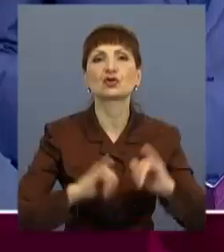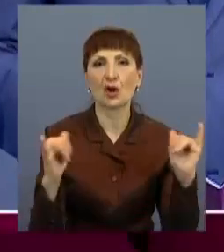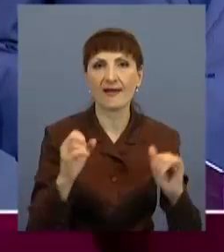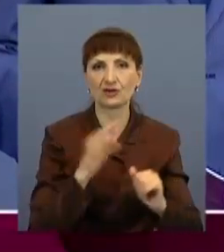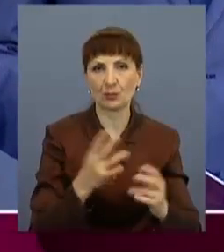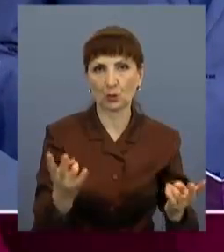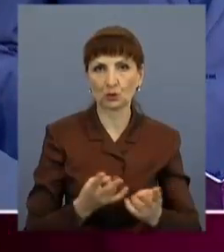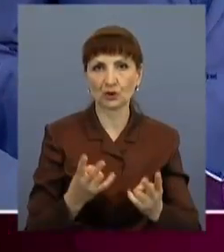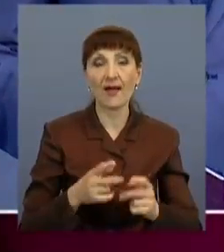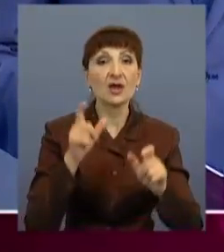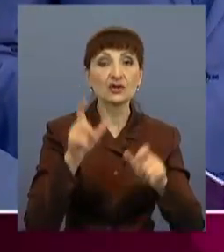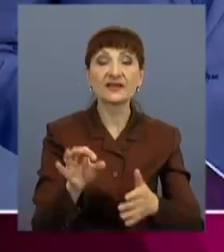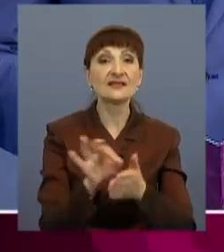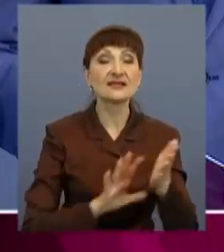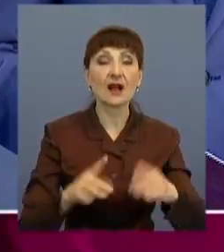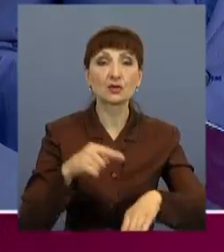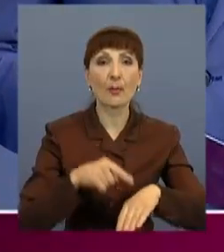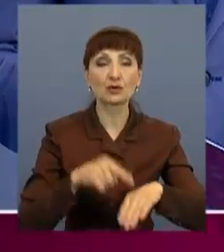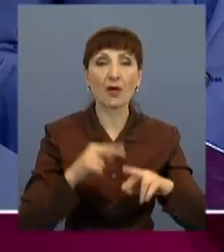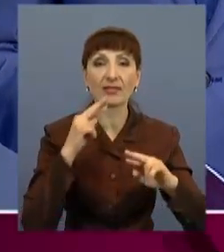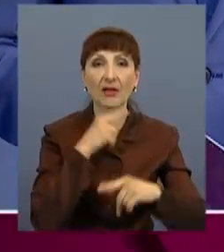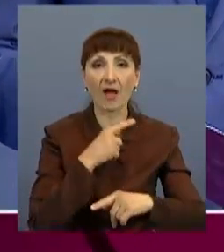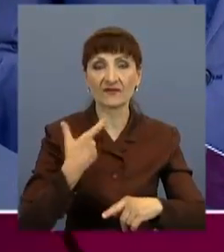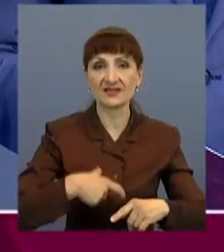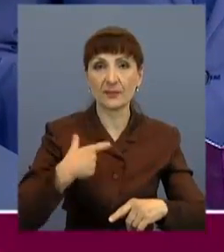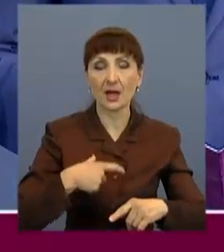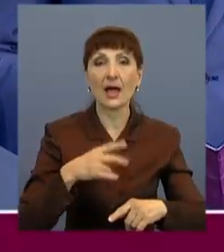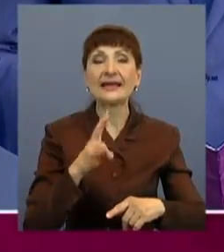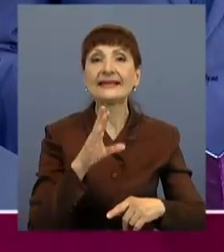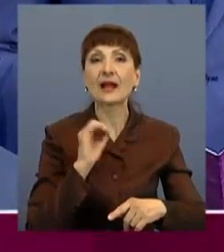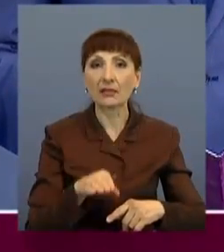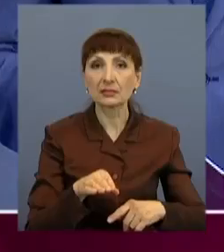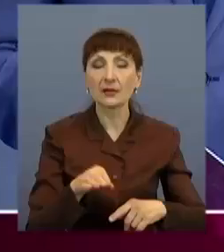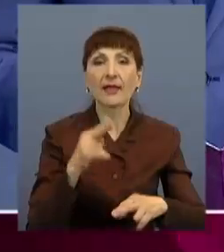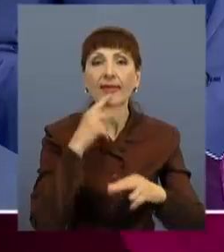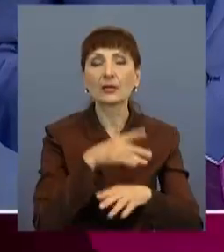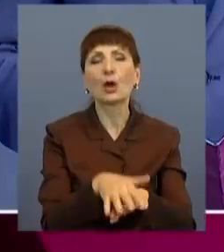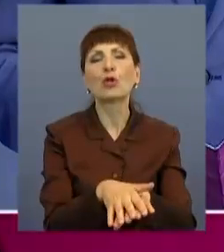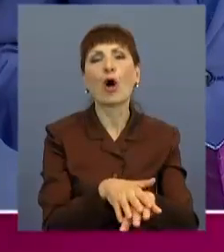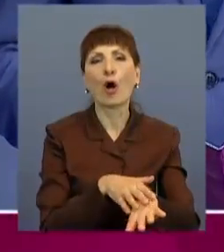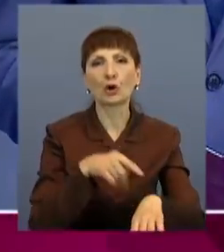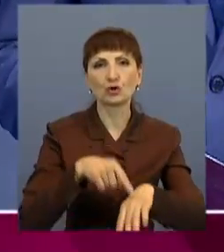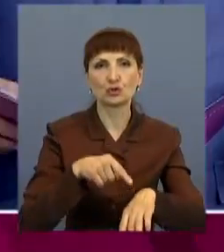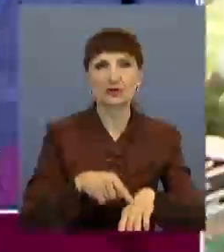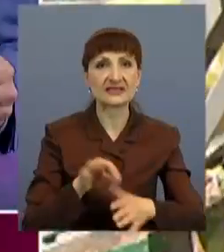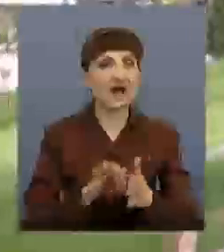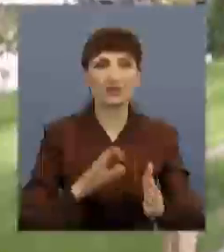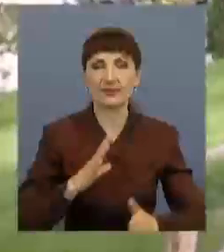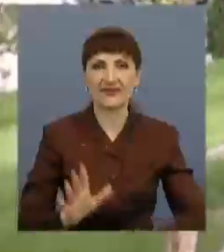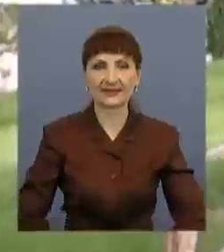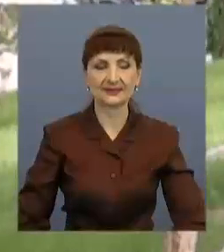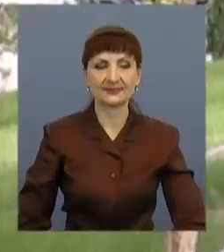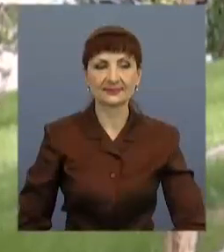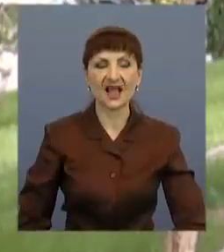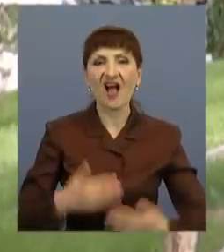норму. Кстати, человек не сразу почувствует отраву в своем организме. Нитрат, говорят эксперты, яд замедленного действия.